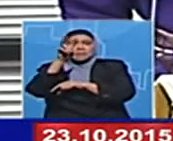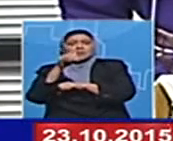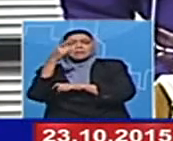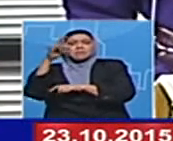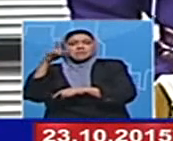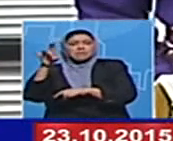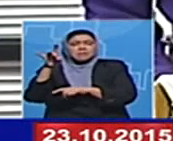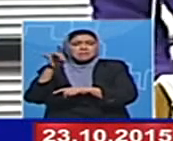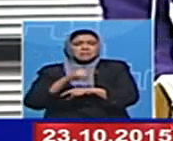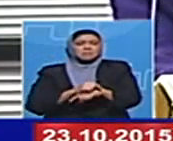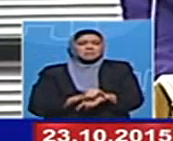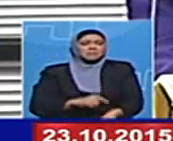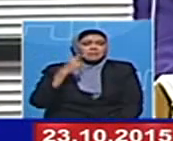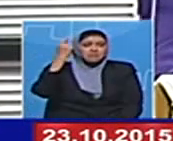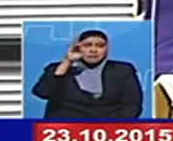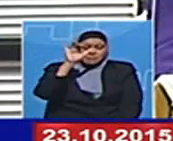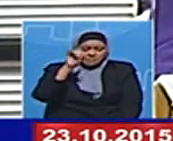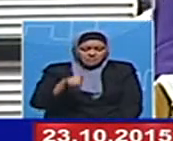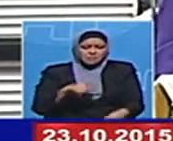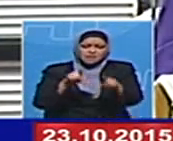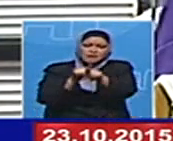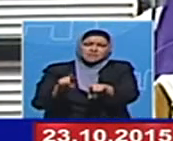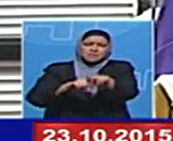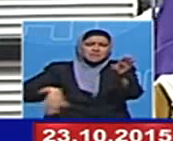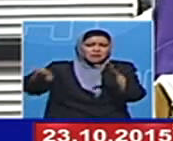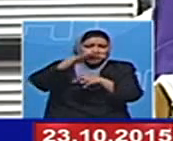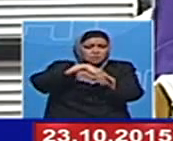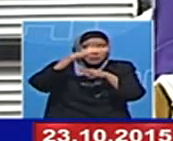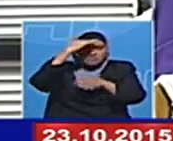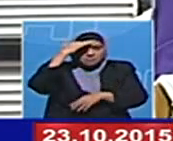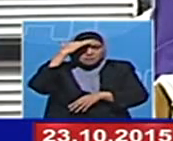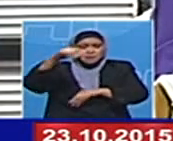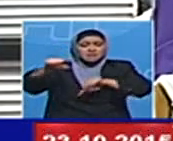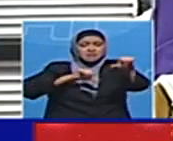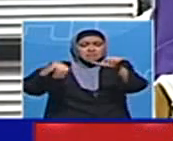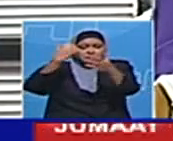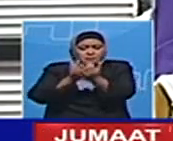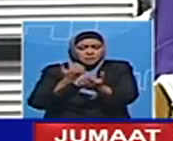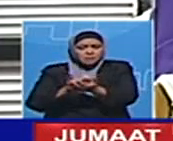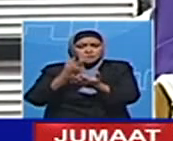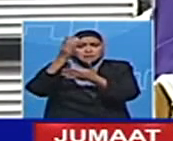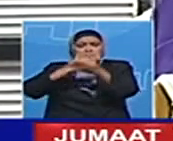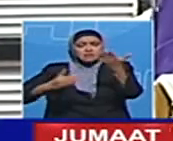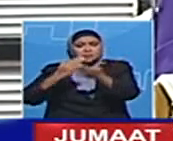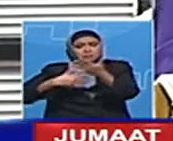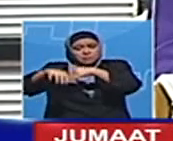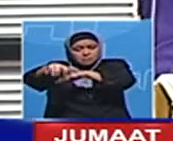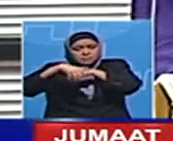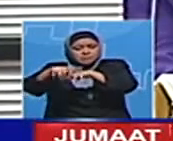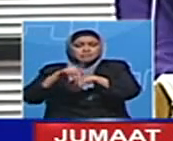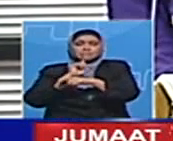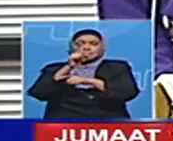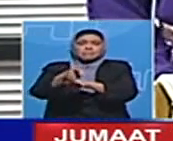2018 tuan yang di-pertua seperti yang kita sedia maklum aktiviti ekonomi dalam sektor pertanian adalah